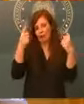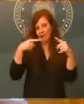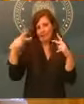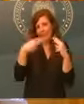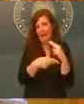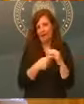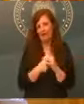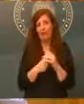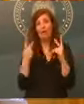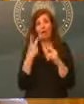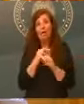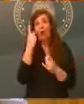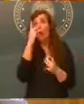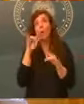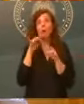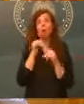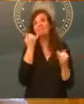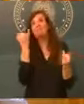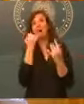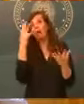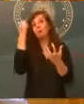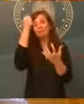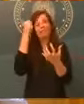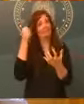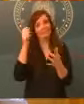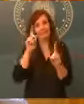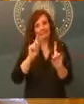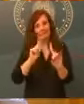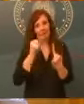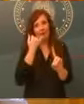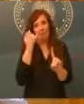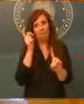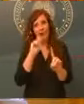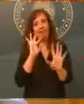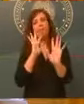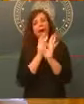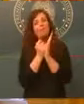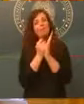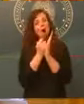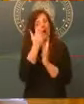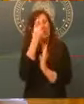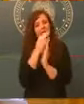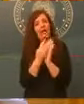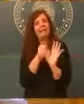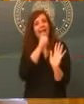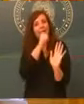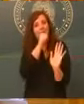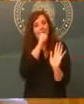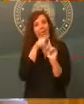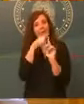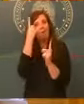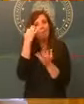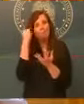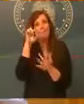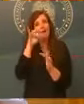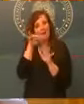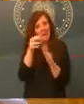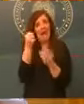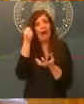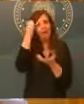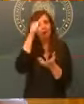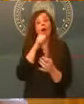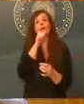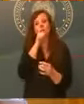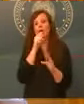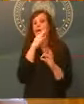miliardo? No, non è stato facile, ma è molto importante ed è il segnale, è un altro segnale, che il mondo della scuola è al